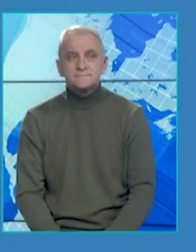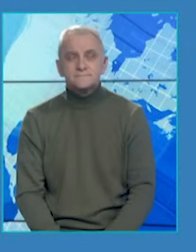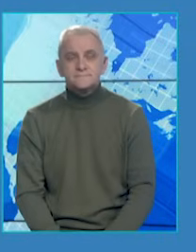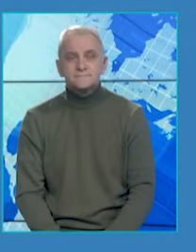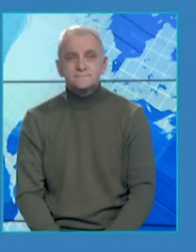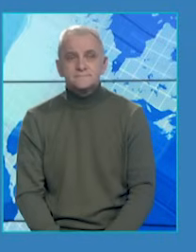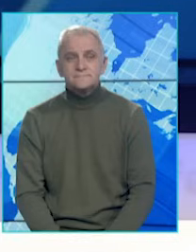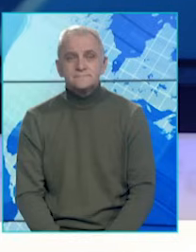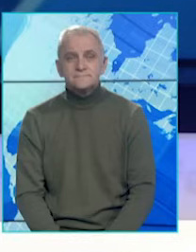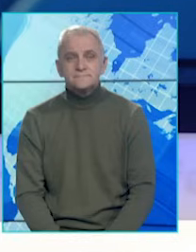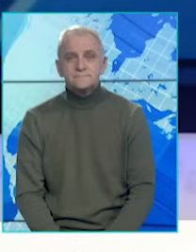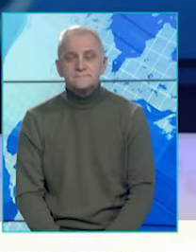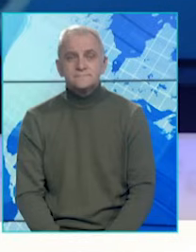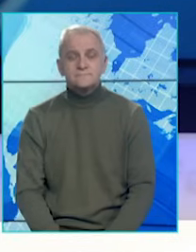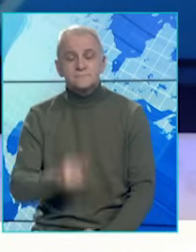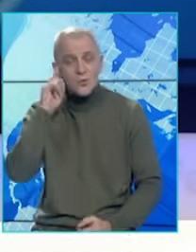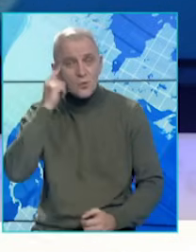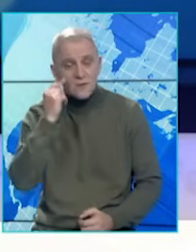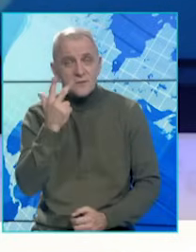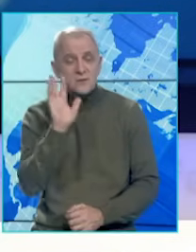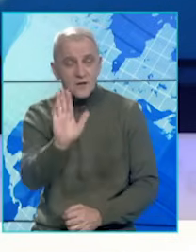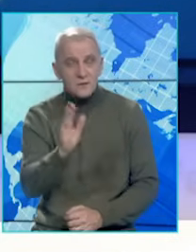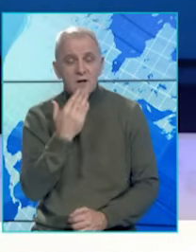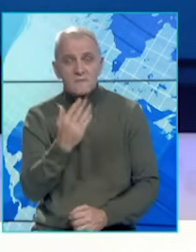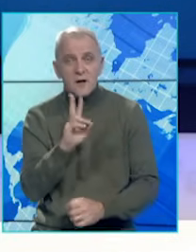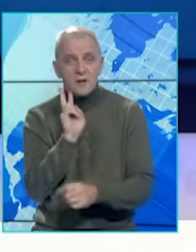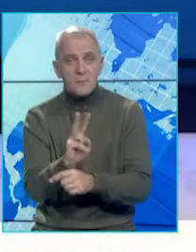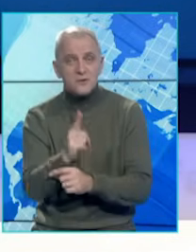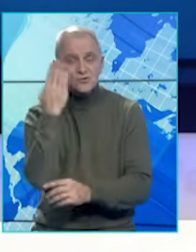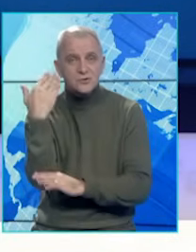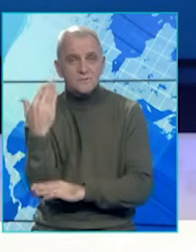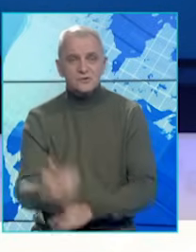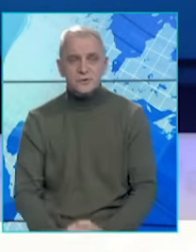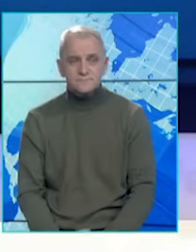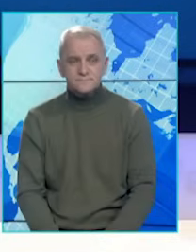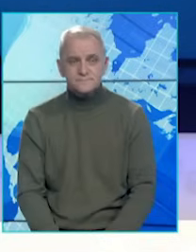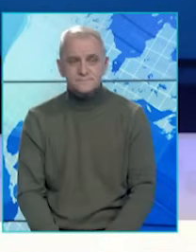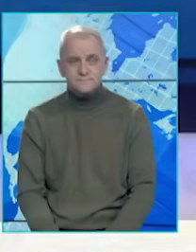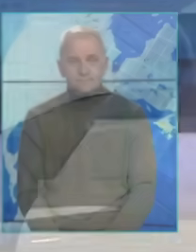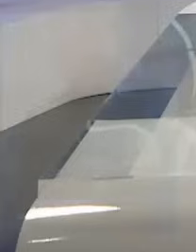U dnevniku toliko. Hvala vam na pažnji i laku noć.